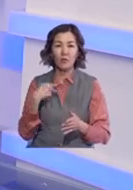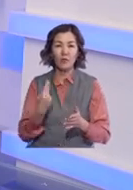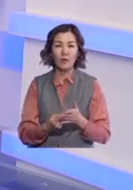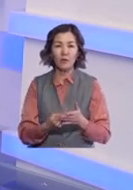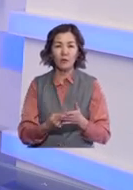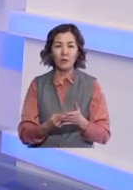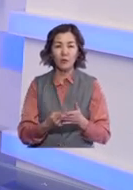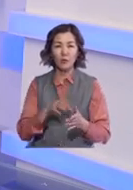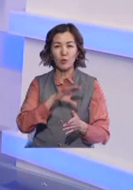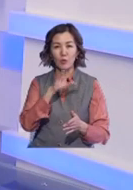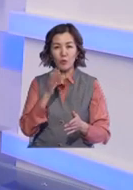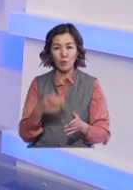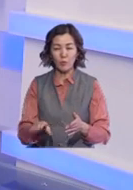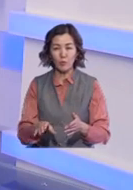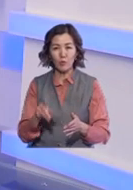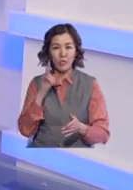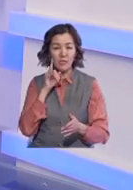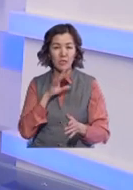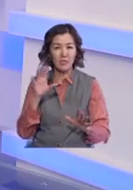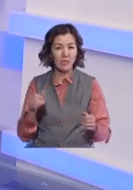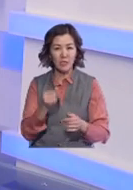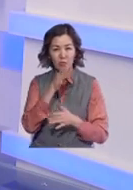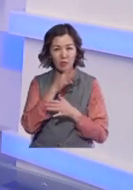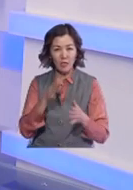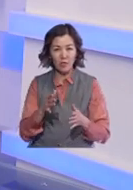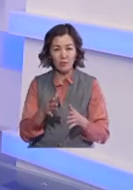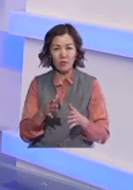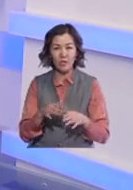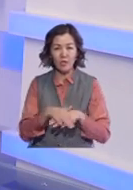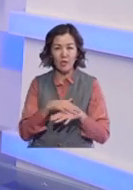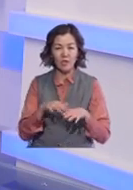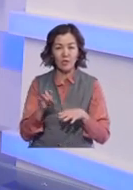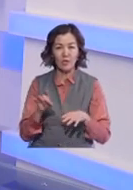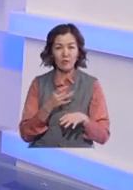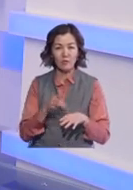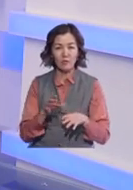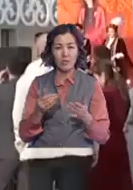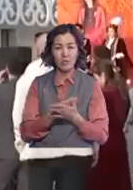трубу на юге Казахстана, не удалось спасти. Все это в выпуске «Республиканских новостей».